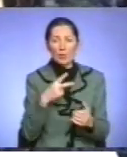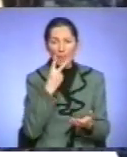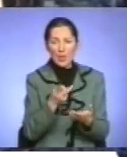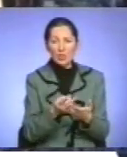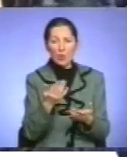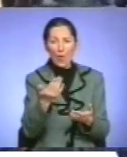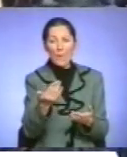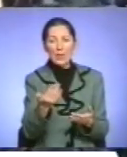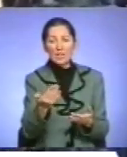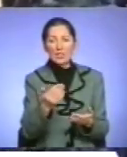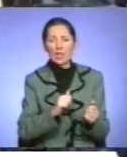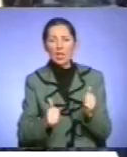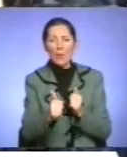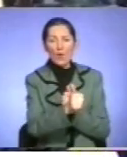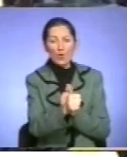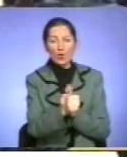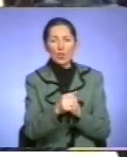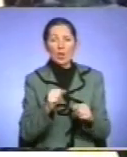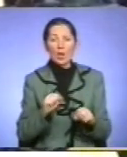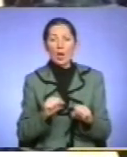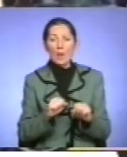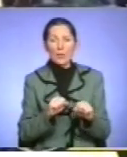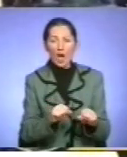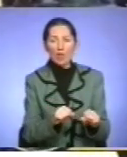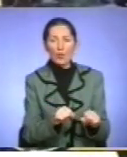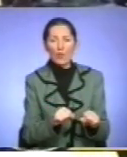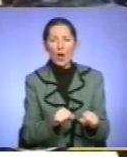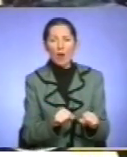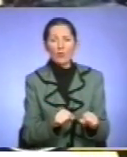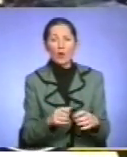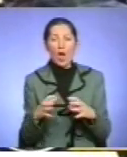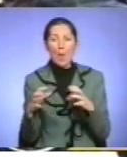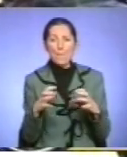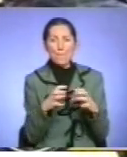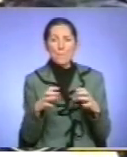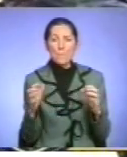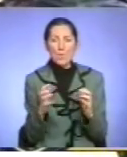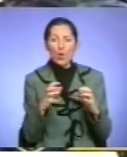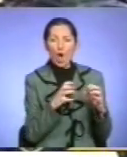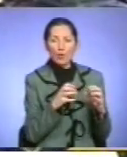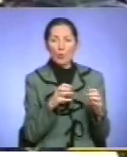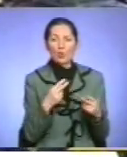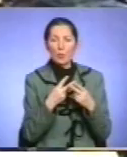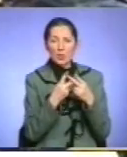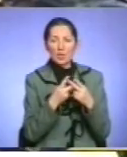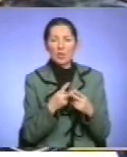на повороті пригальмував мікроавтобус «Мерседес